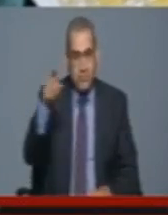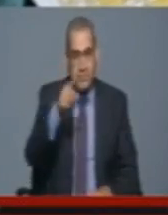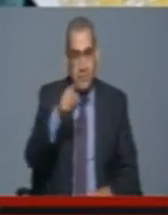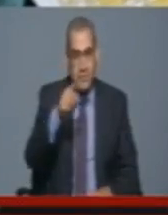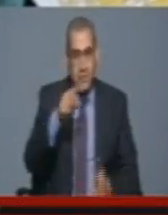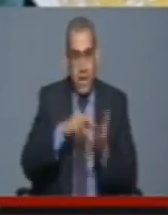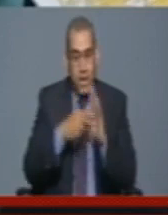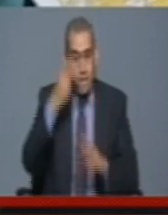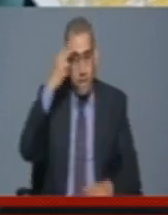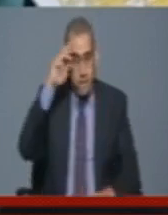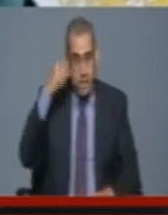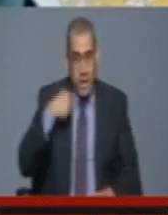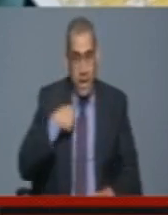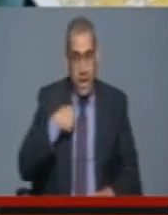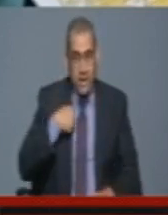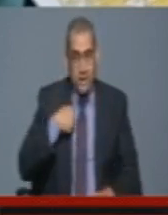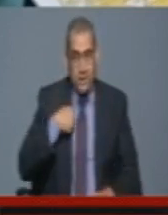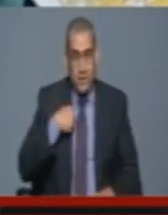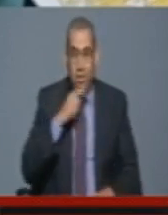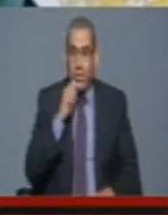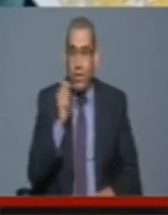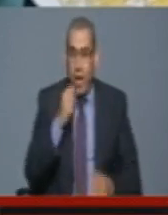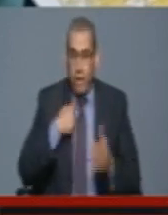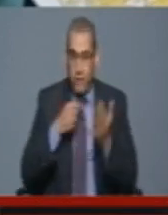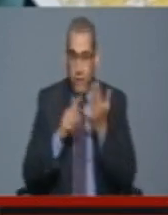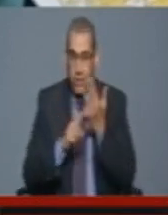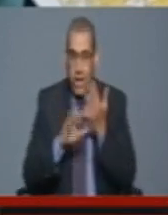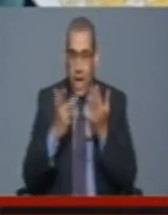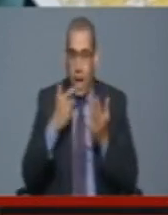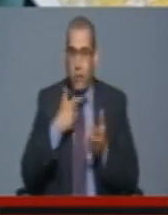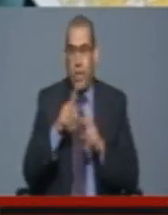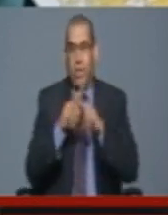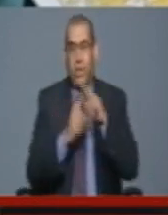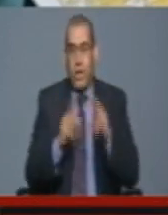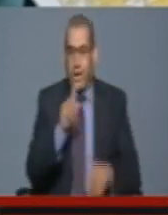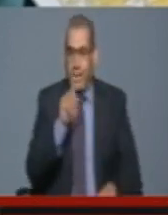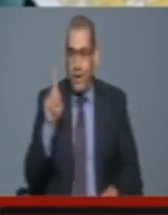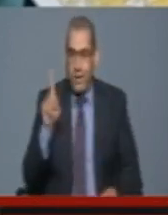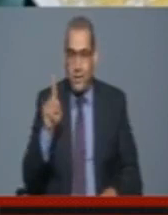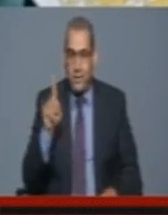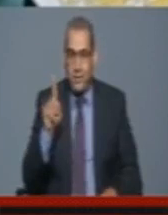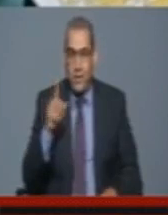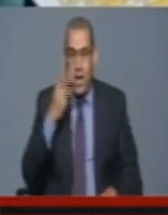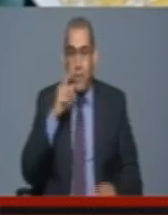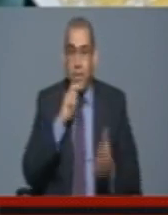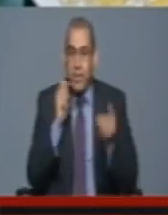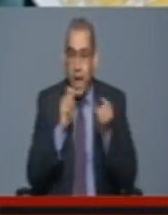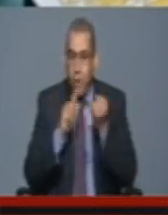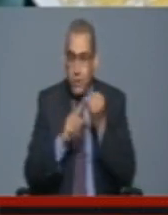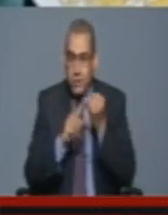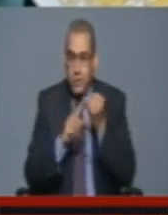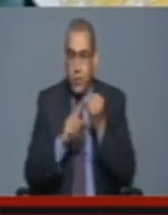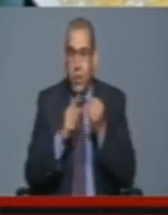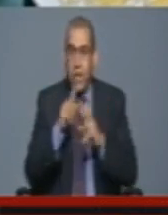معناه ضعف أو تهاون. لا هو ضعف ولا هو